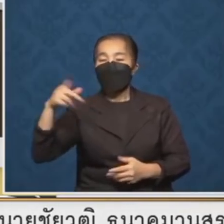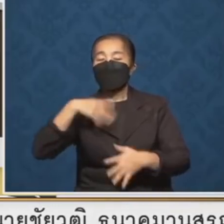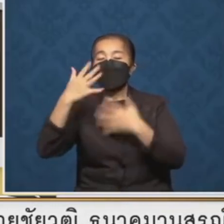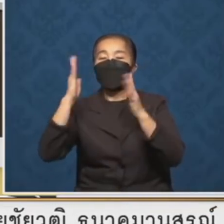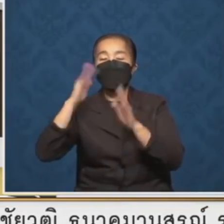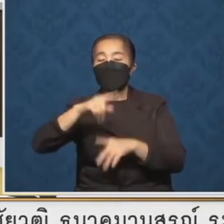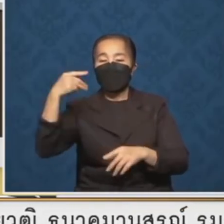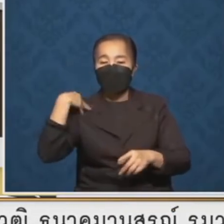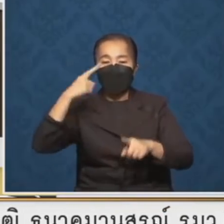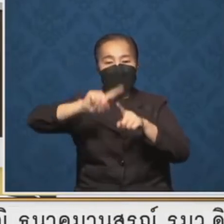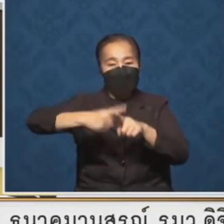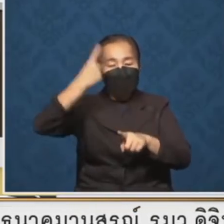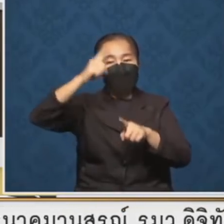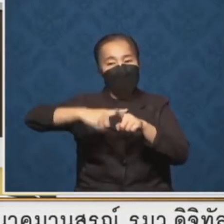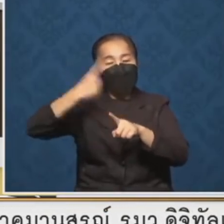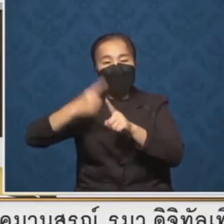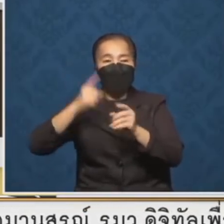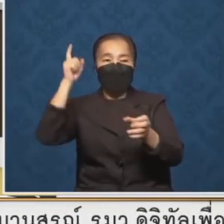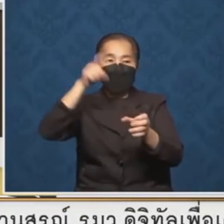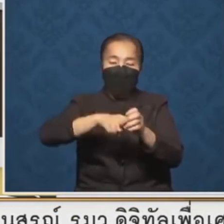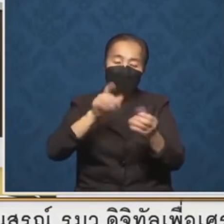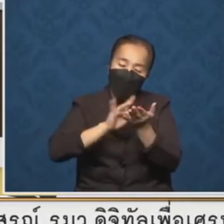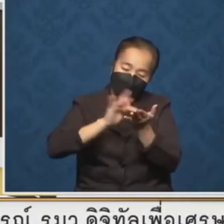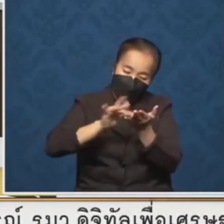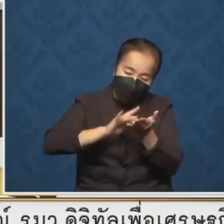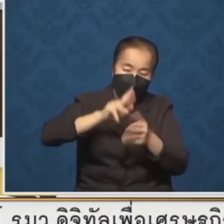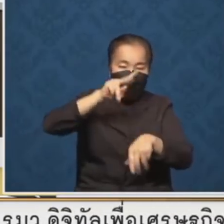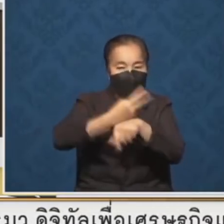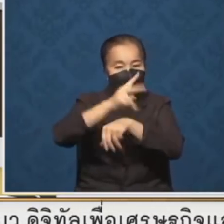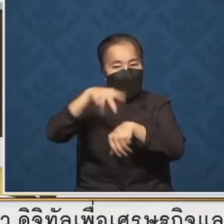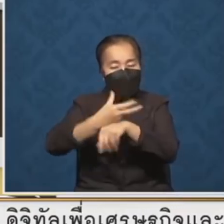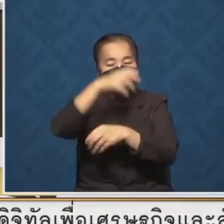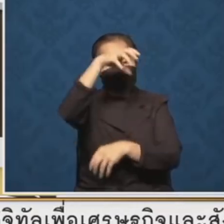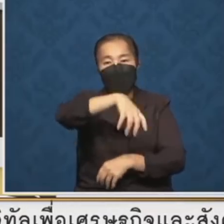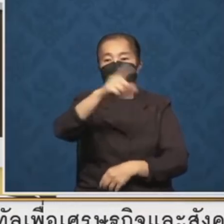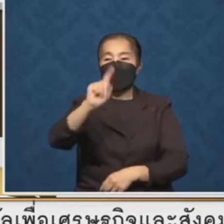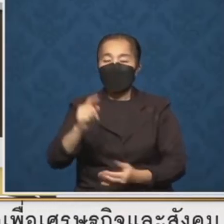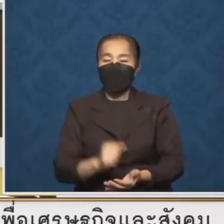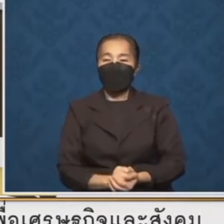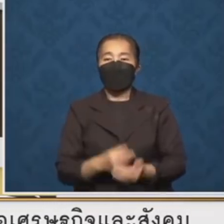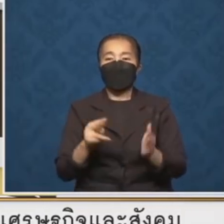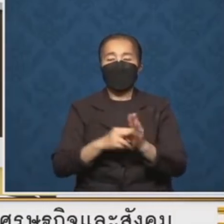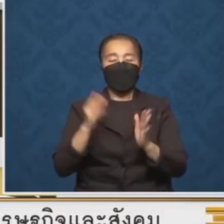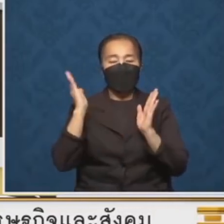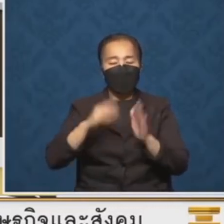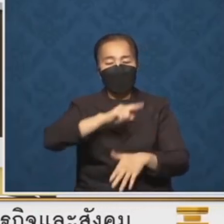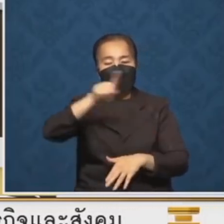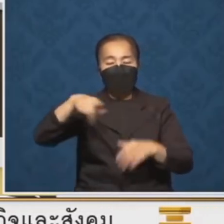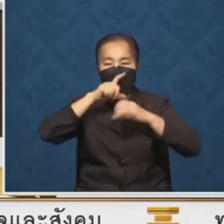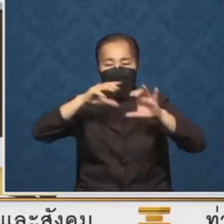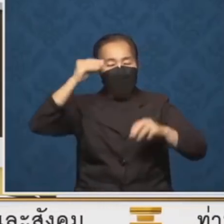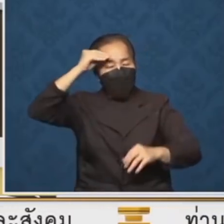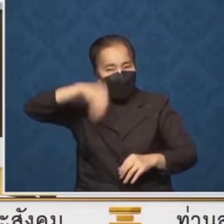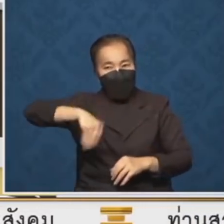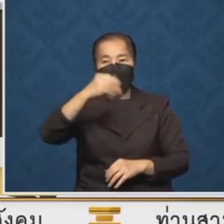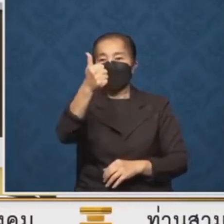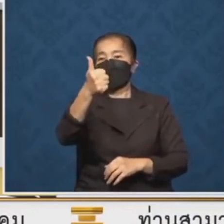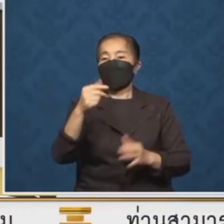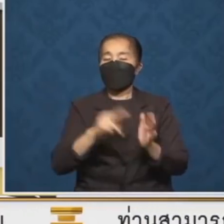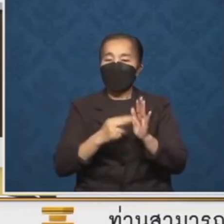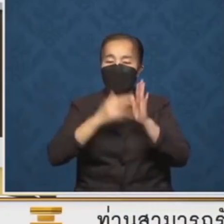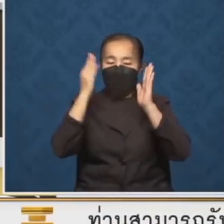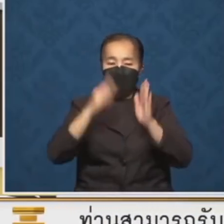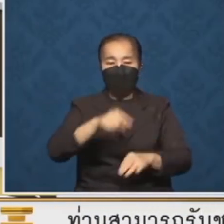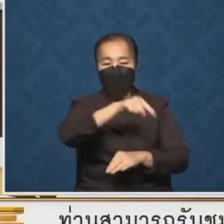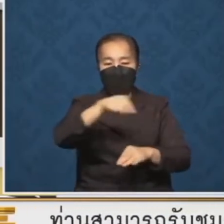ละครั้งครั้งละ 3-4 ชั่วโมงที่สถานที่เดิมๆก็จะสันนิษฐานได้ว่านาย A กับ B คงเป็นเพื่อนกันและนาย A กับ C